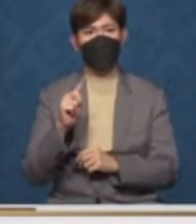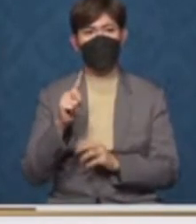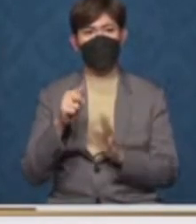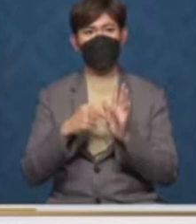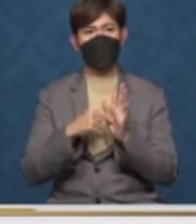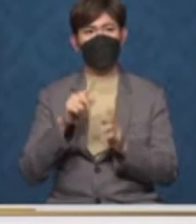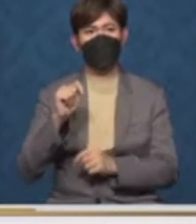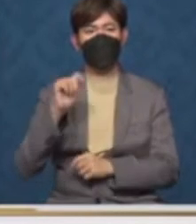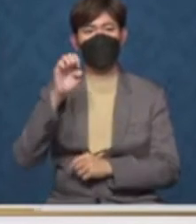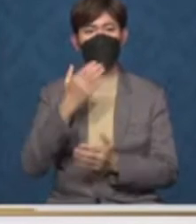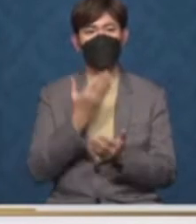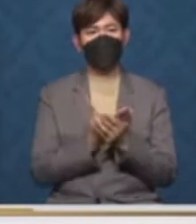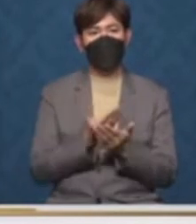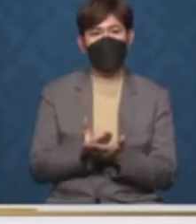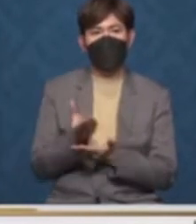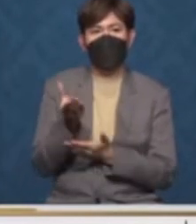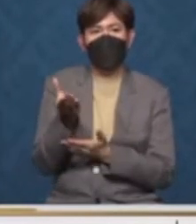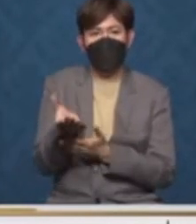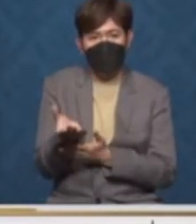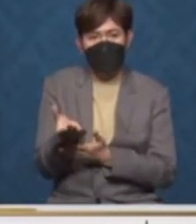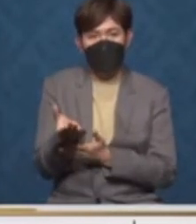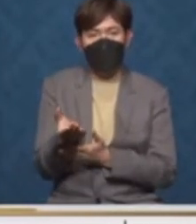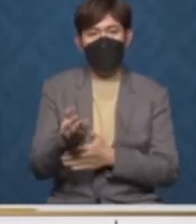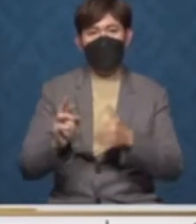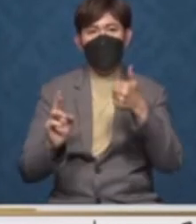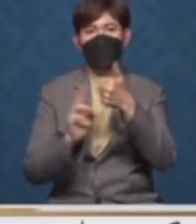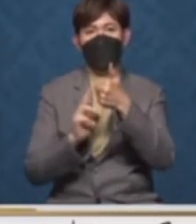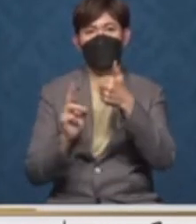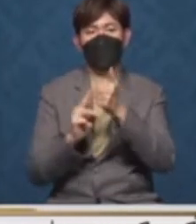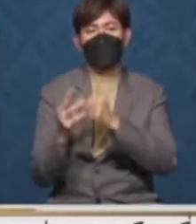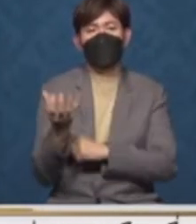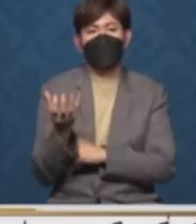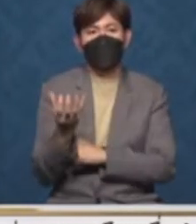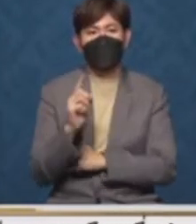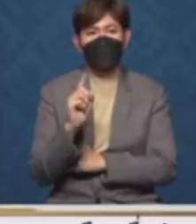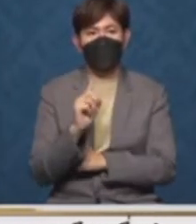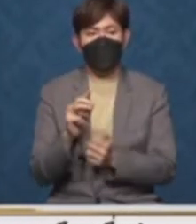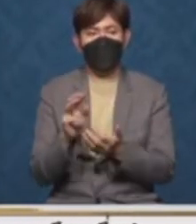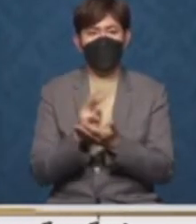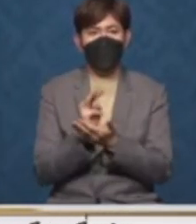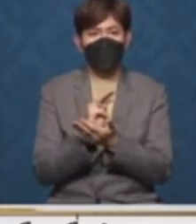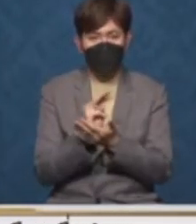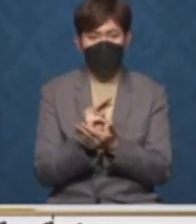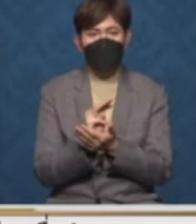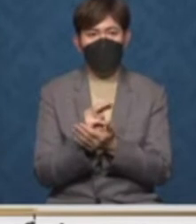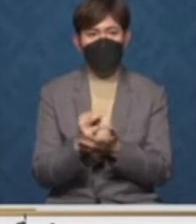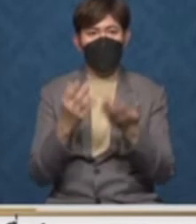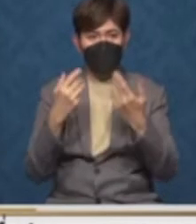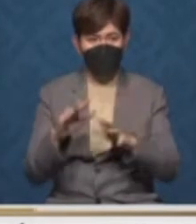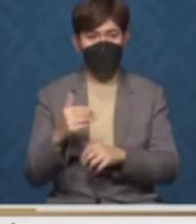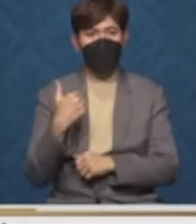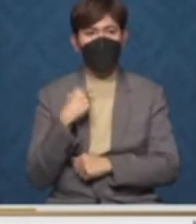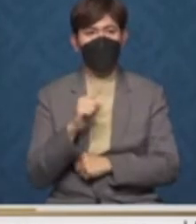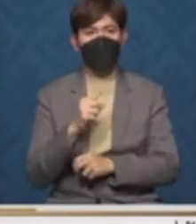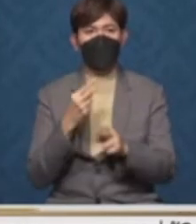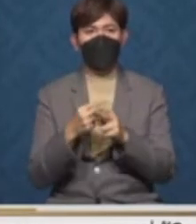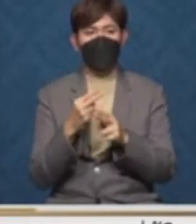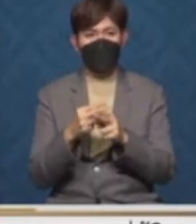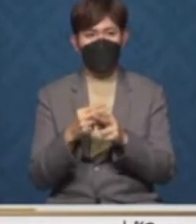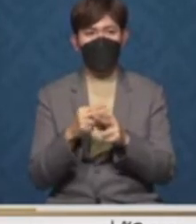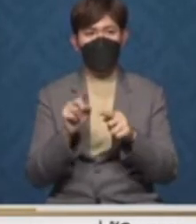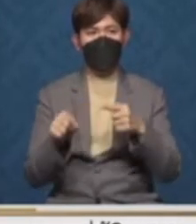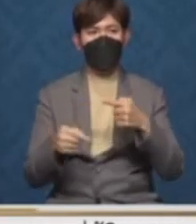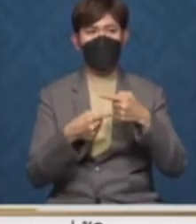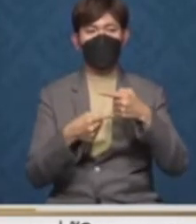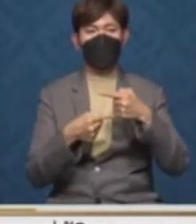ให้กับลุงป้อมนะครับที่มูลที่ป่าลอยต่อนะครับแล้วนายอานัทเนี่ยมีชื่ออยู่นะครับ